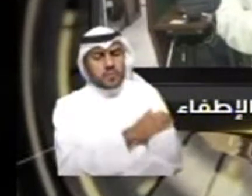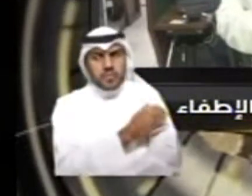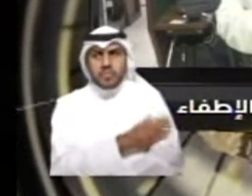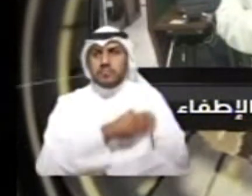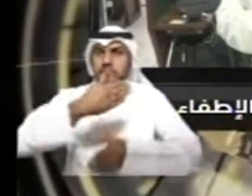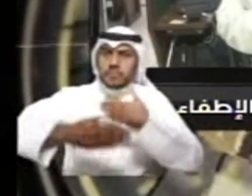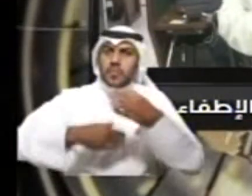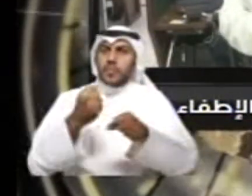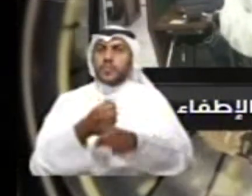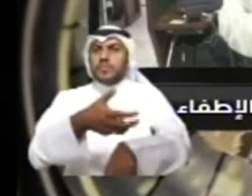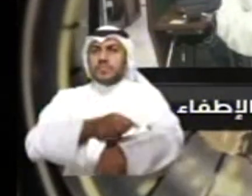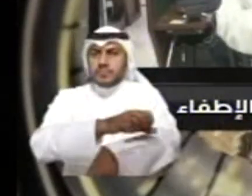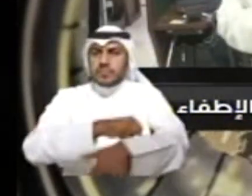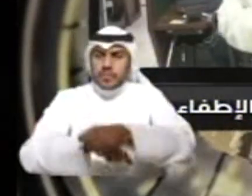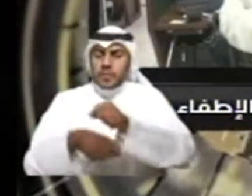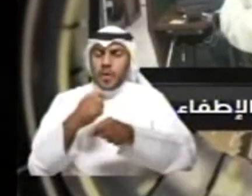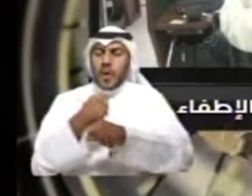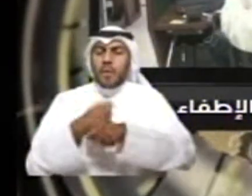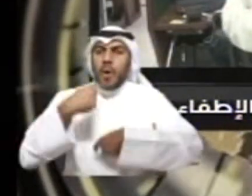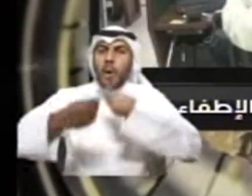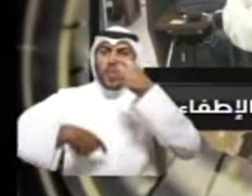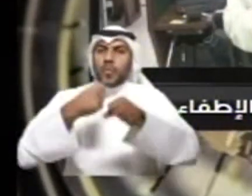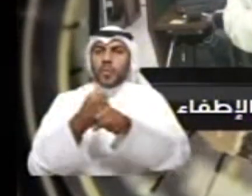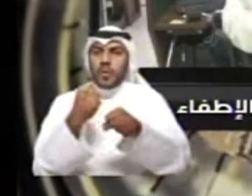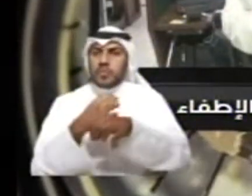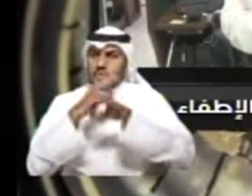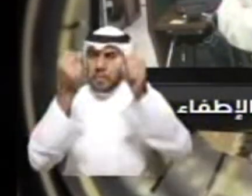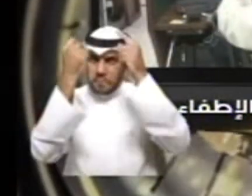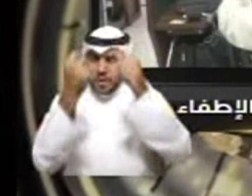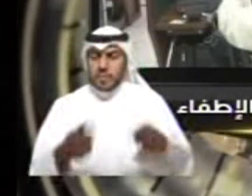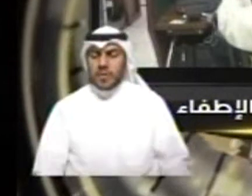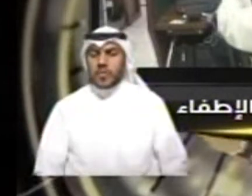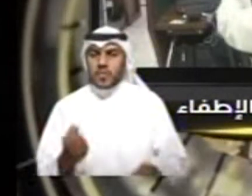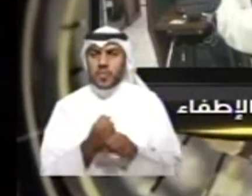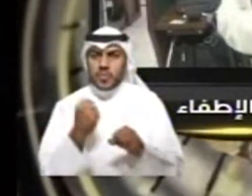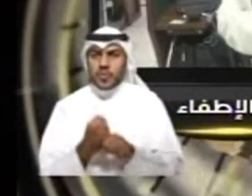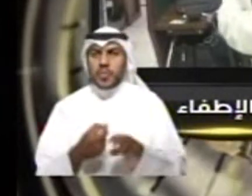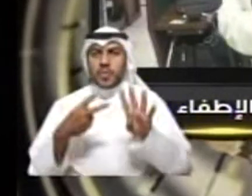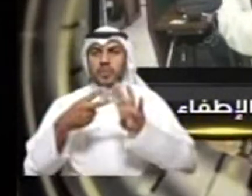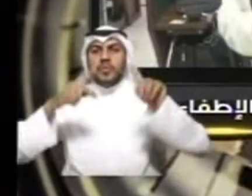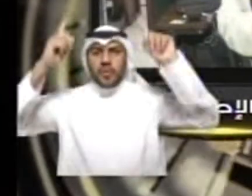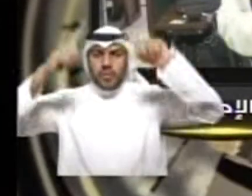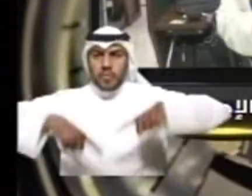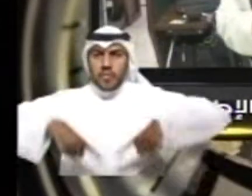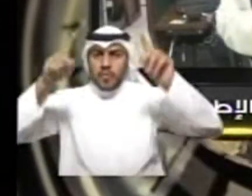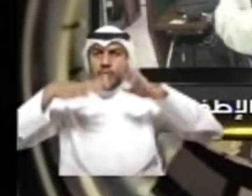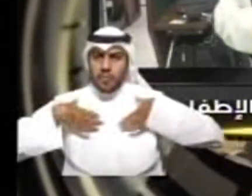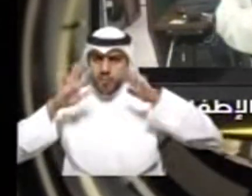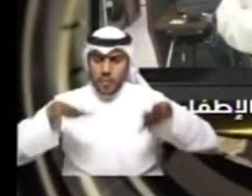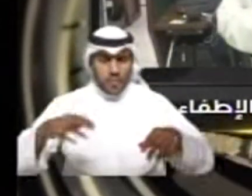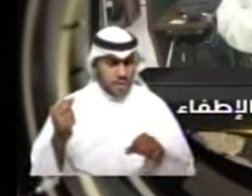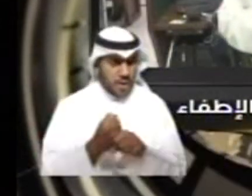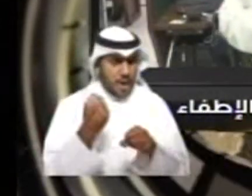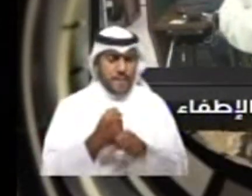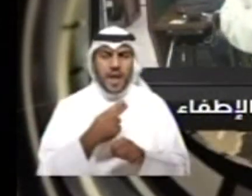وهم على استعداد تام، أو على قدم وساق لاستقبال البلاغات